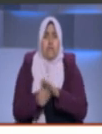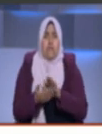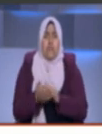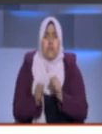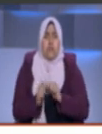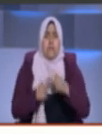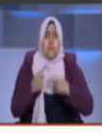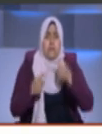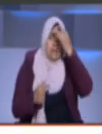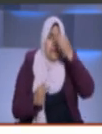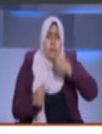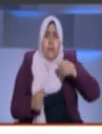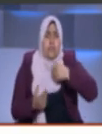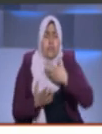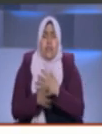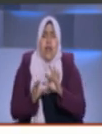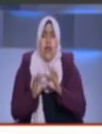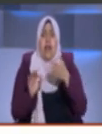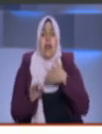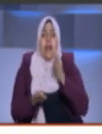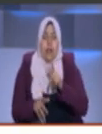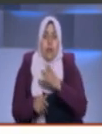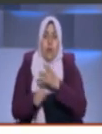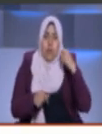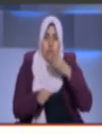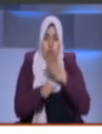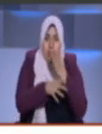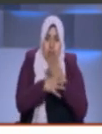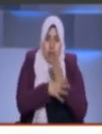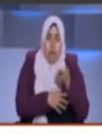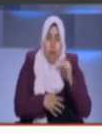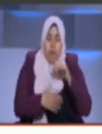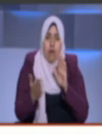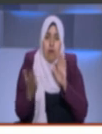راب وزير الخارجية المفوض من المعارضة غدا.